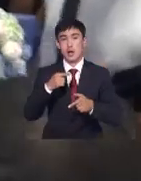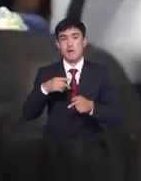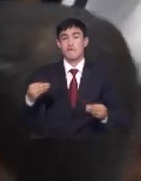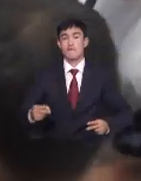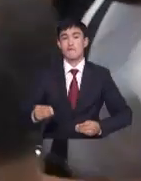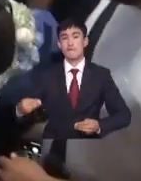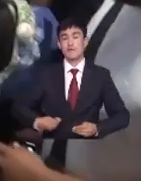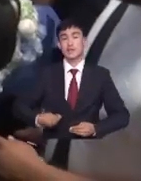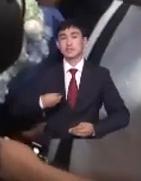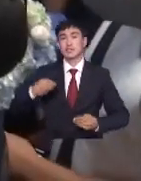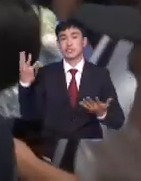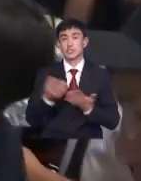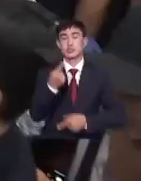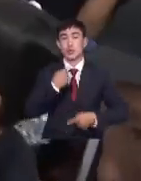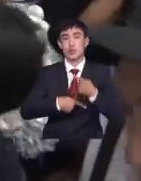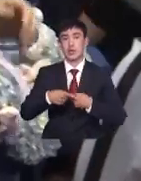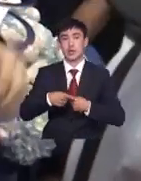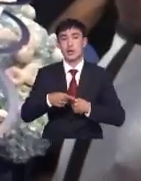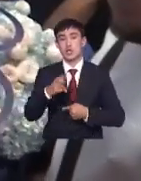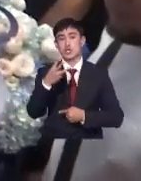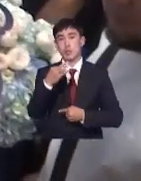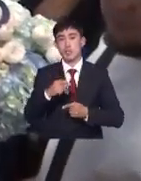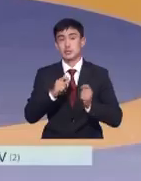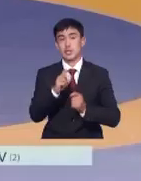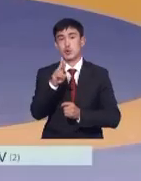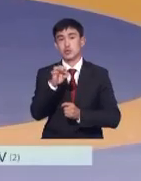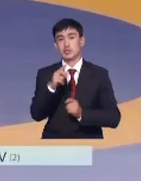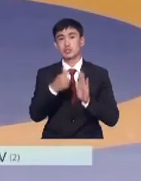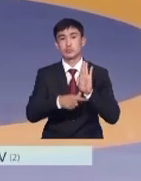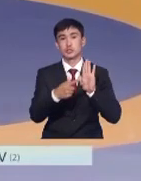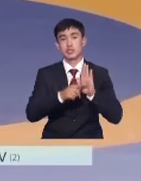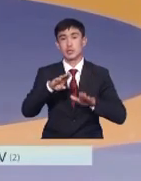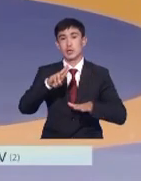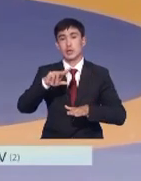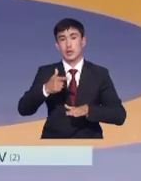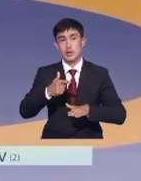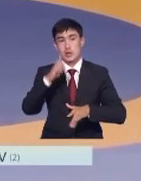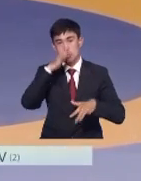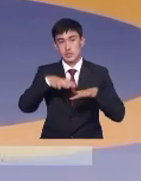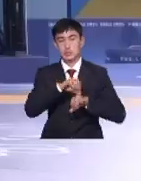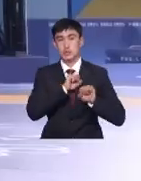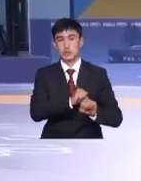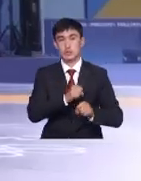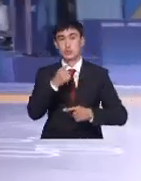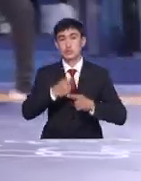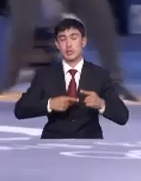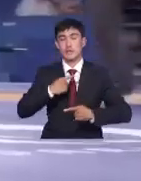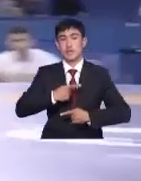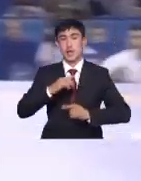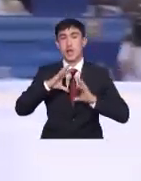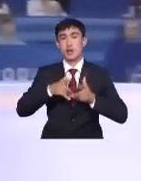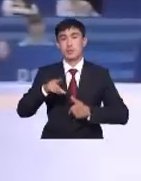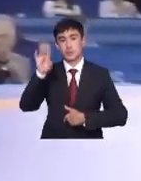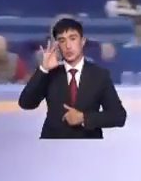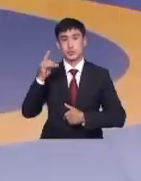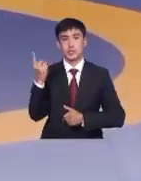Франциядан жеңіспен оралған палуанына шапан жапты. Демеу Жадраев тұңғыш рет 77 келі салмақта ел намысын қорғады. Ол жартылай финалда әлем